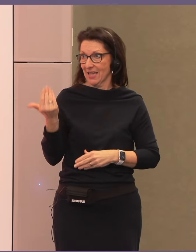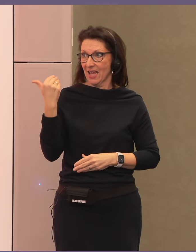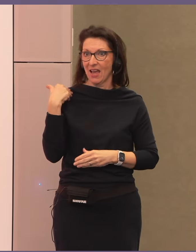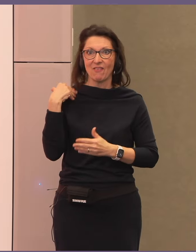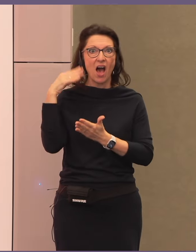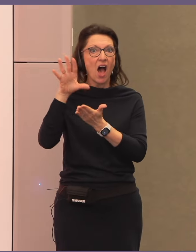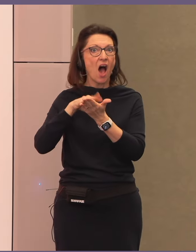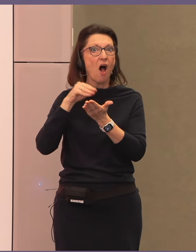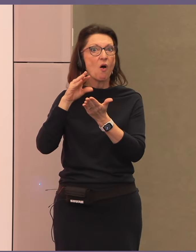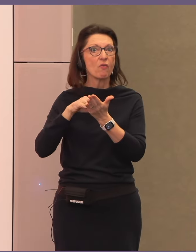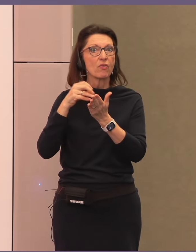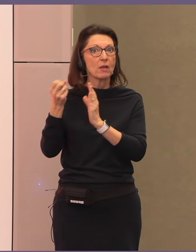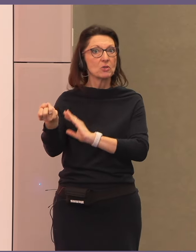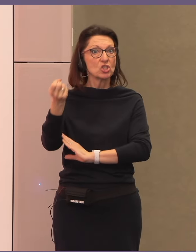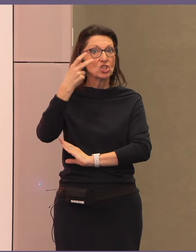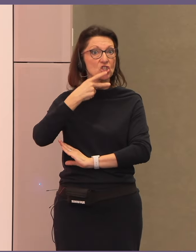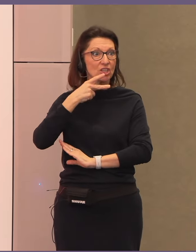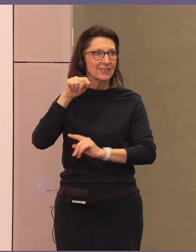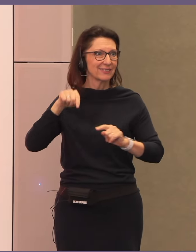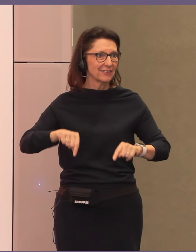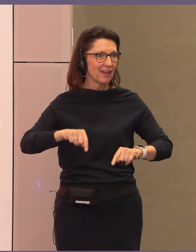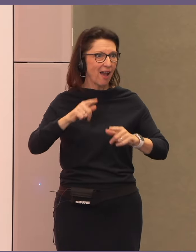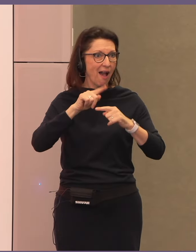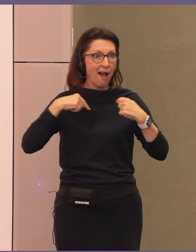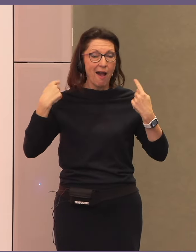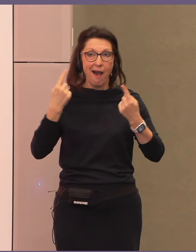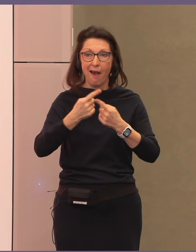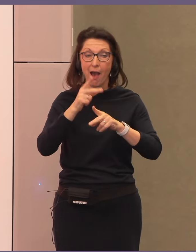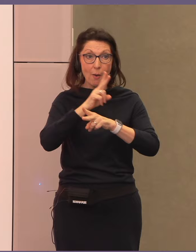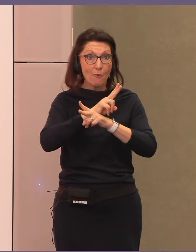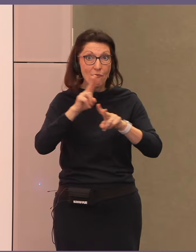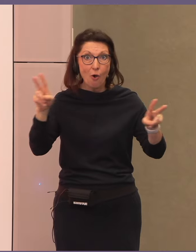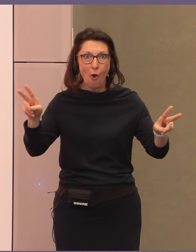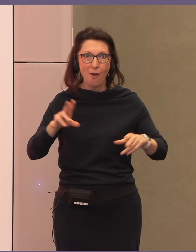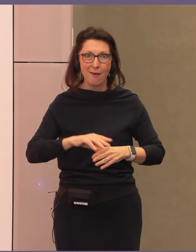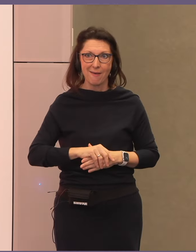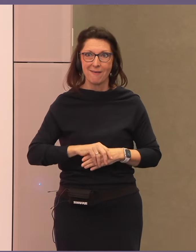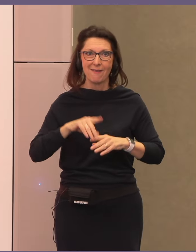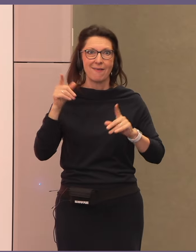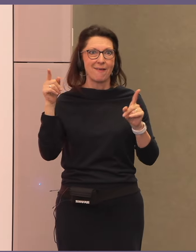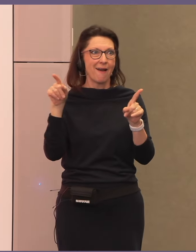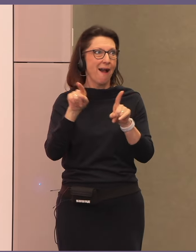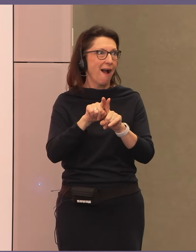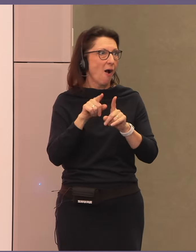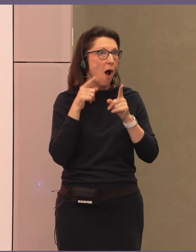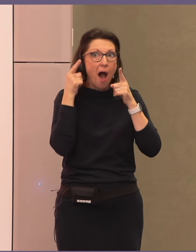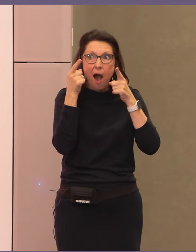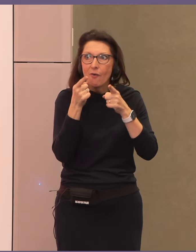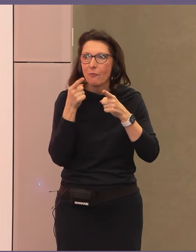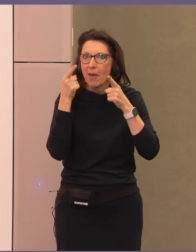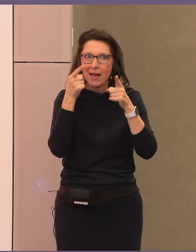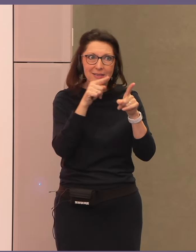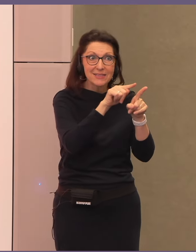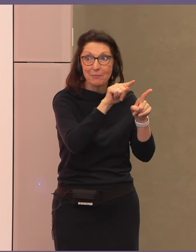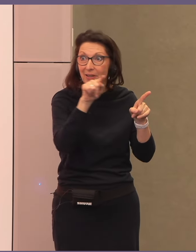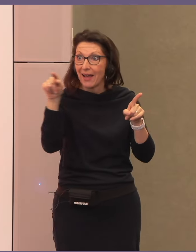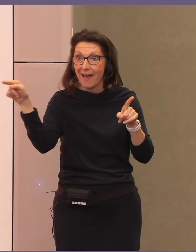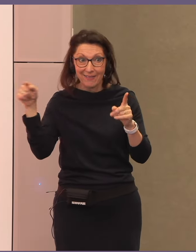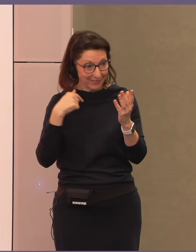bekommen vom vollbesetzten und ebenso an den Lippen unserer vortragenden und Rednerinnen hängenden